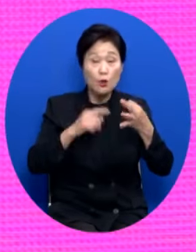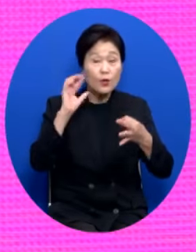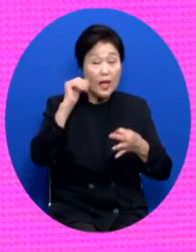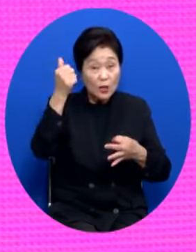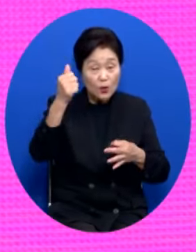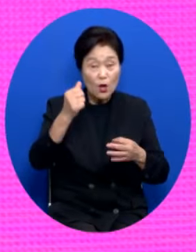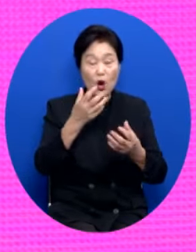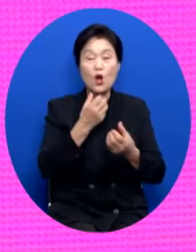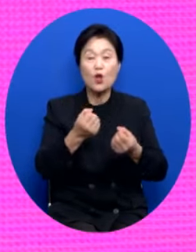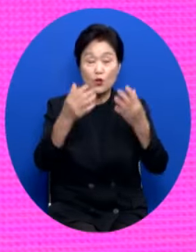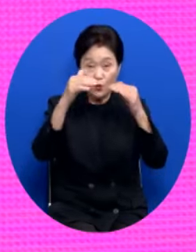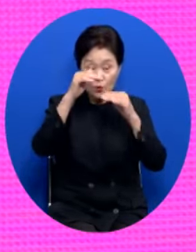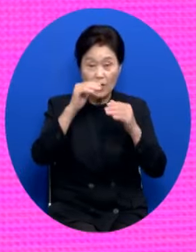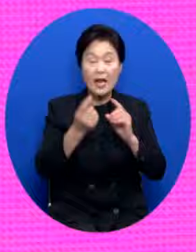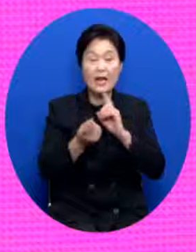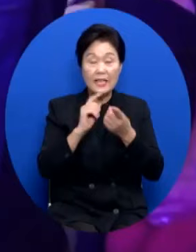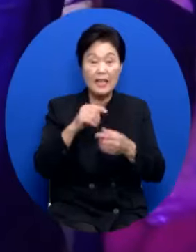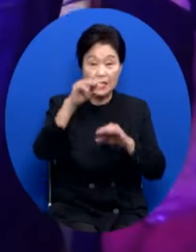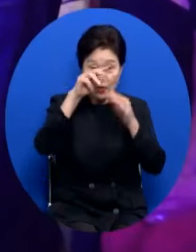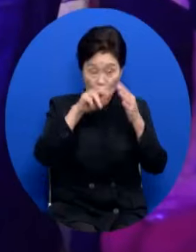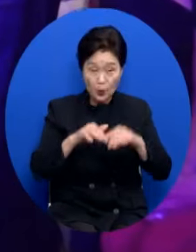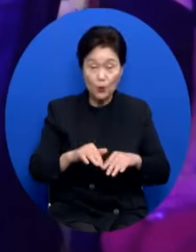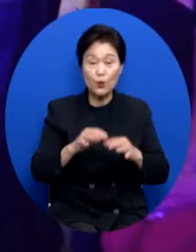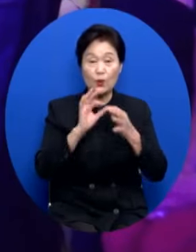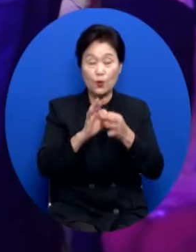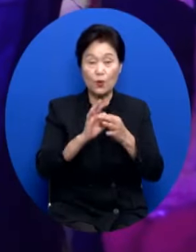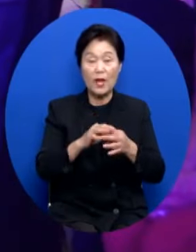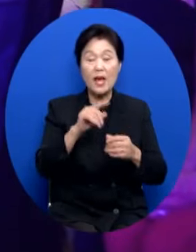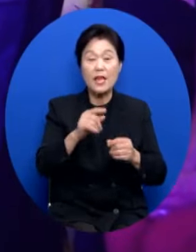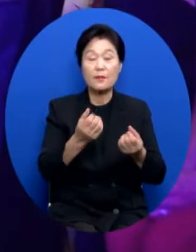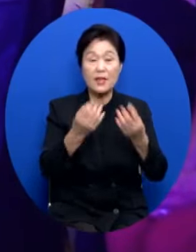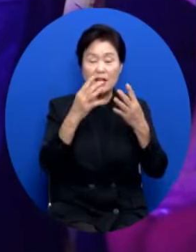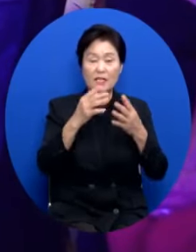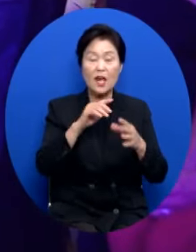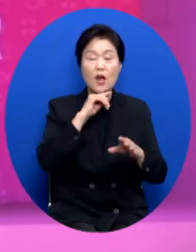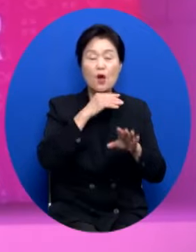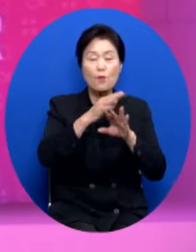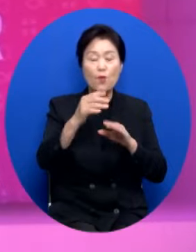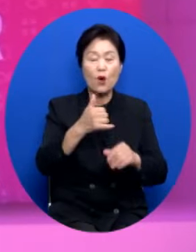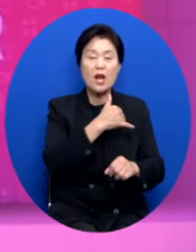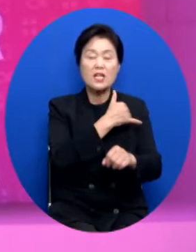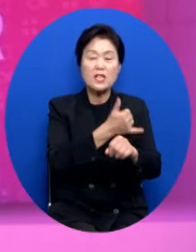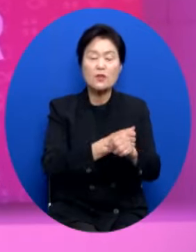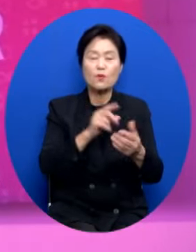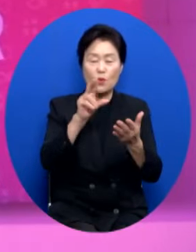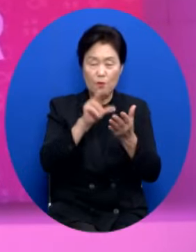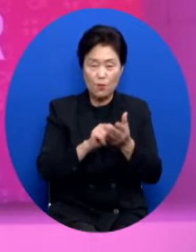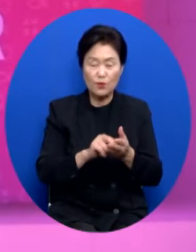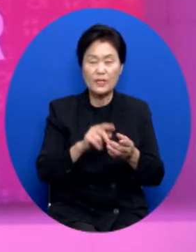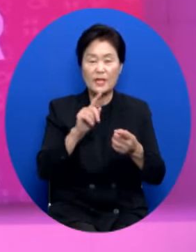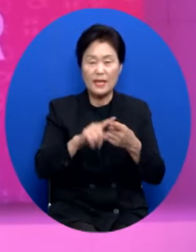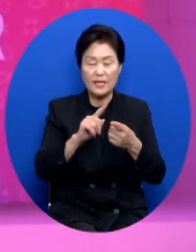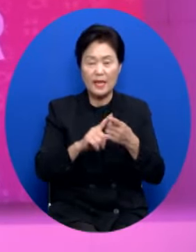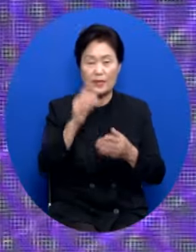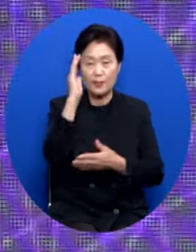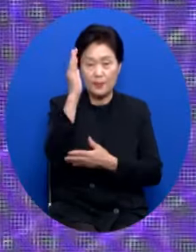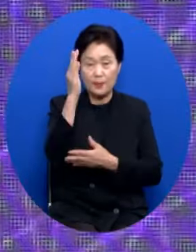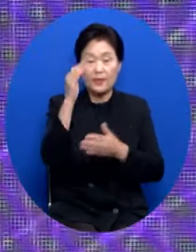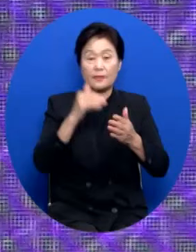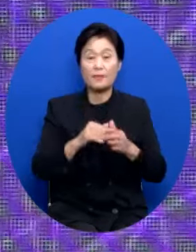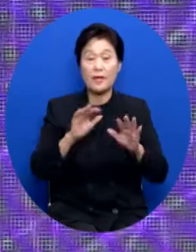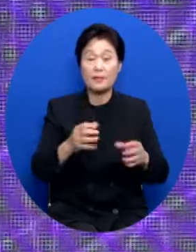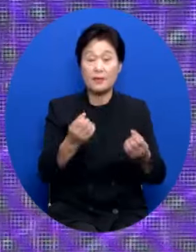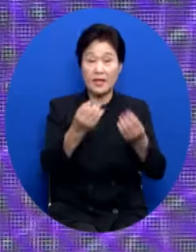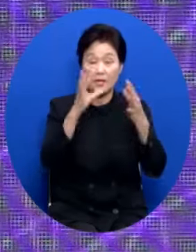통해 로잔대회에 대한 환영의 뜻을 전하며 특히 북한 인권 문제에 대한 관심을 촉구하기도 했습니다. 이번